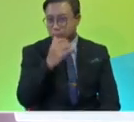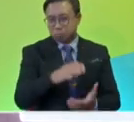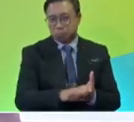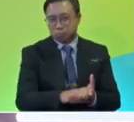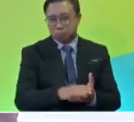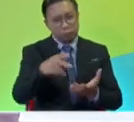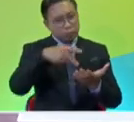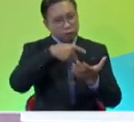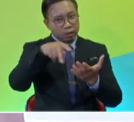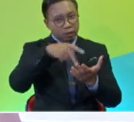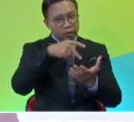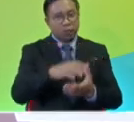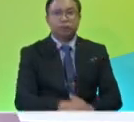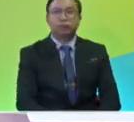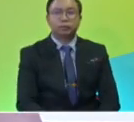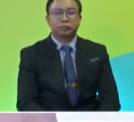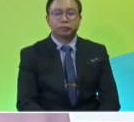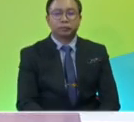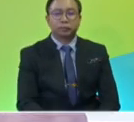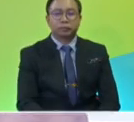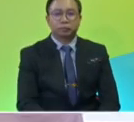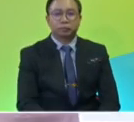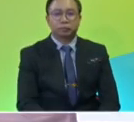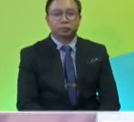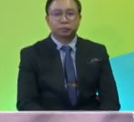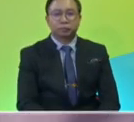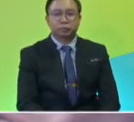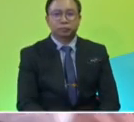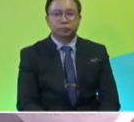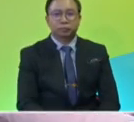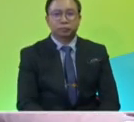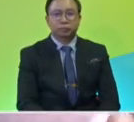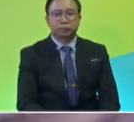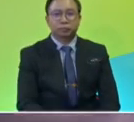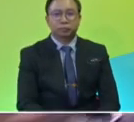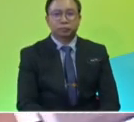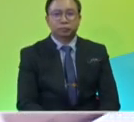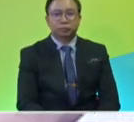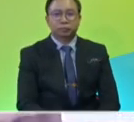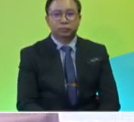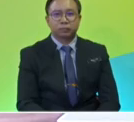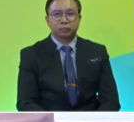tiktok tak cakap dari mula termarah